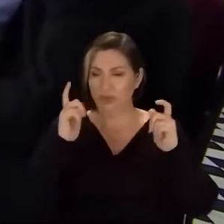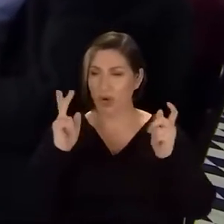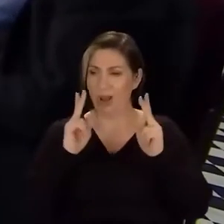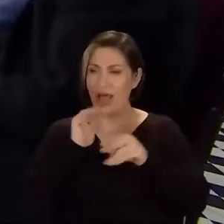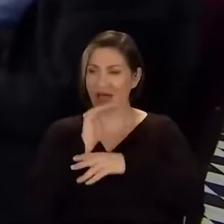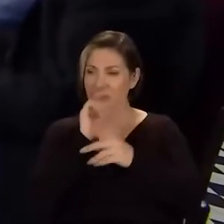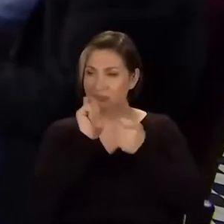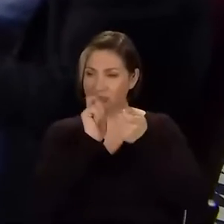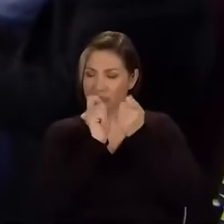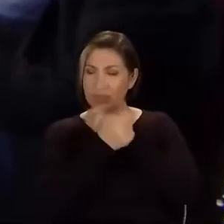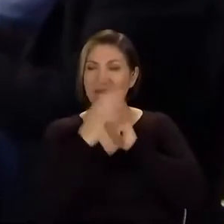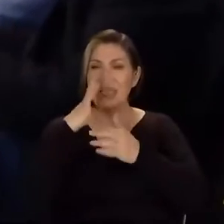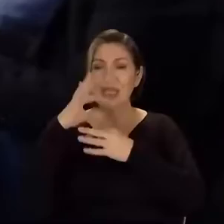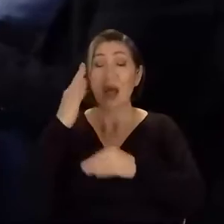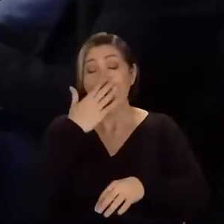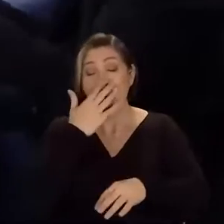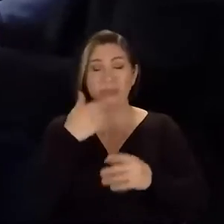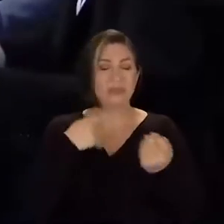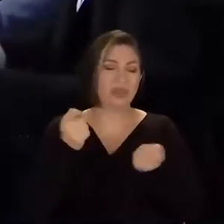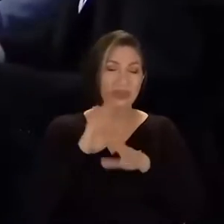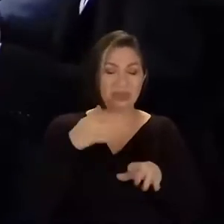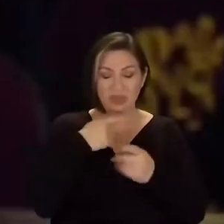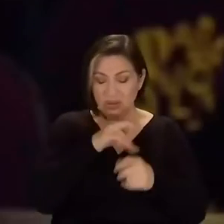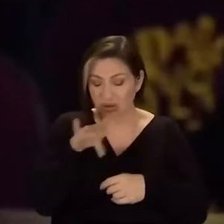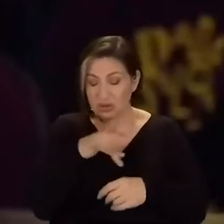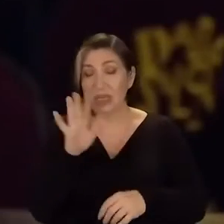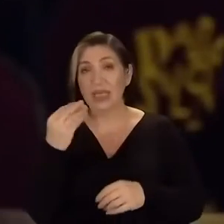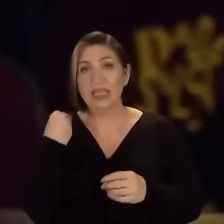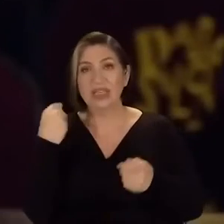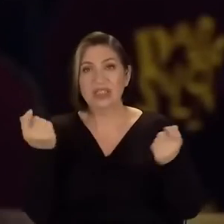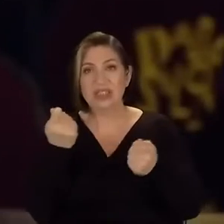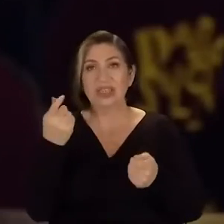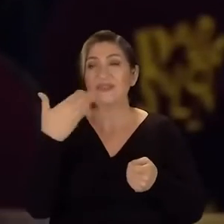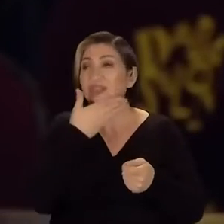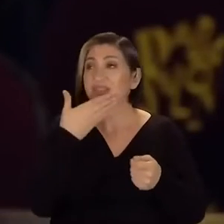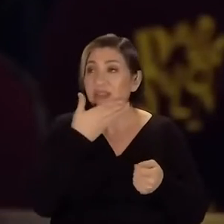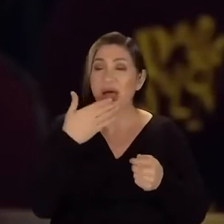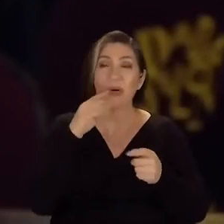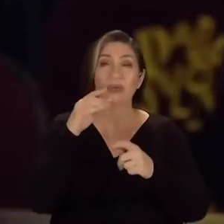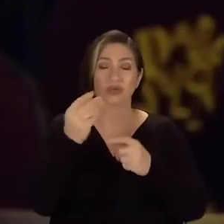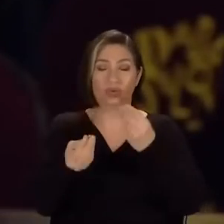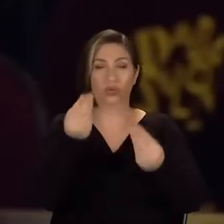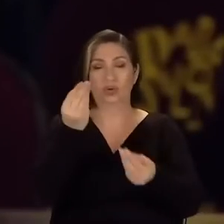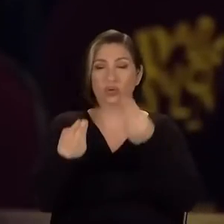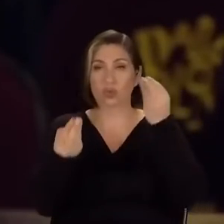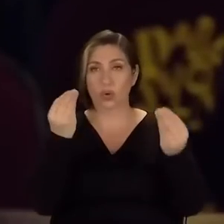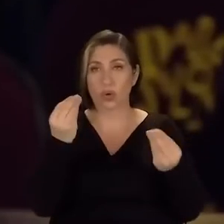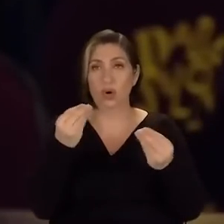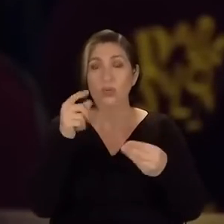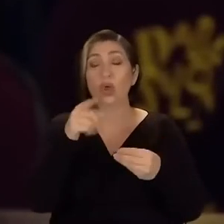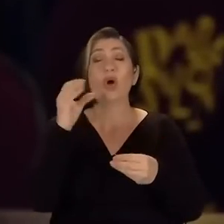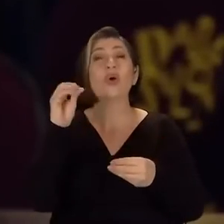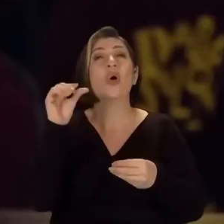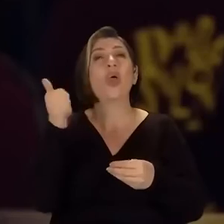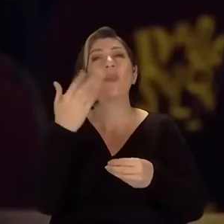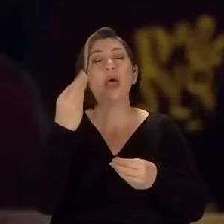hayat değiştikçe insanlar bir anda bizim iş bitti deyip işsiz kalmıyorlar. Yeni işler, yeni fırsatlar kalıyor. Önümüze çıkıyor bunlar. Burada